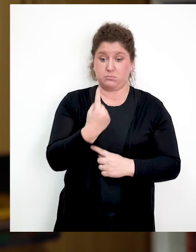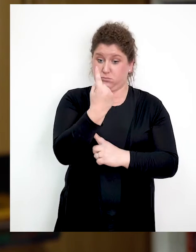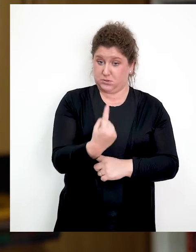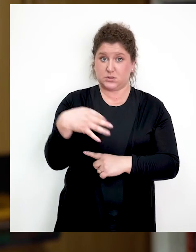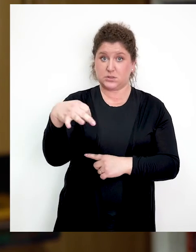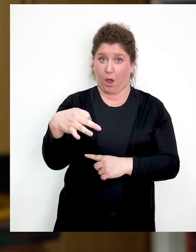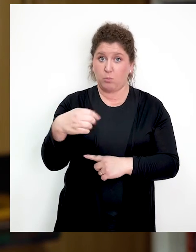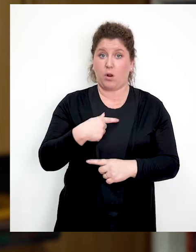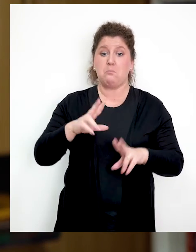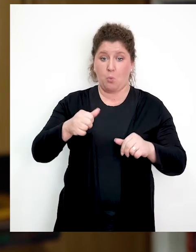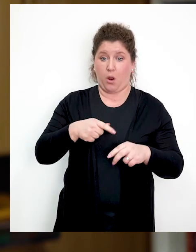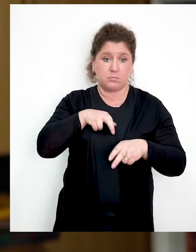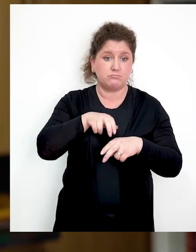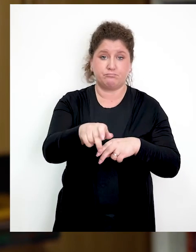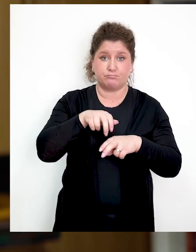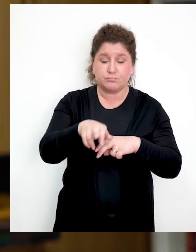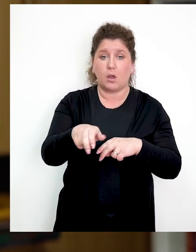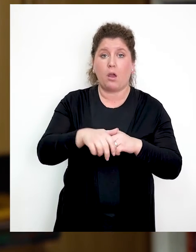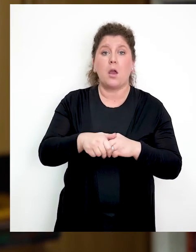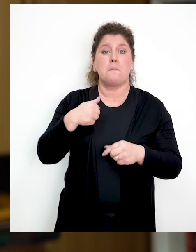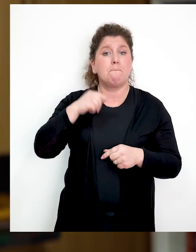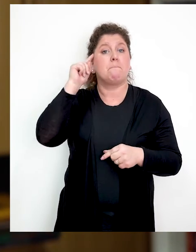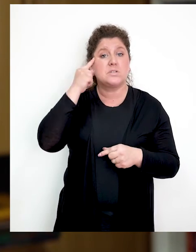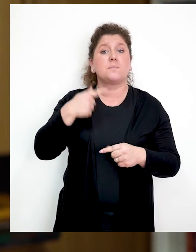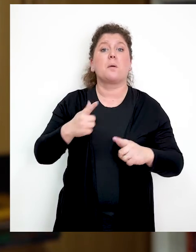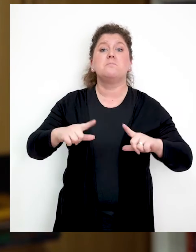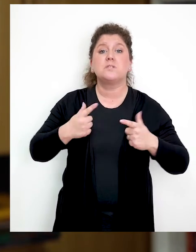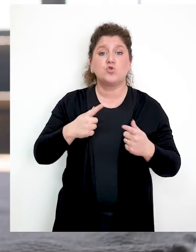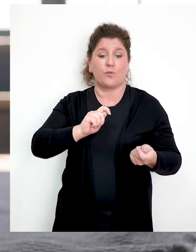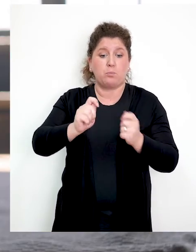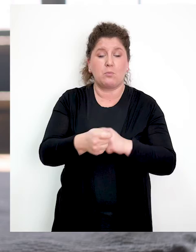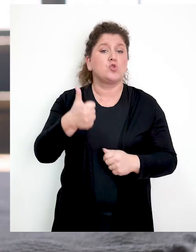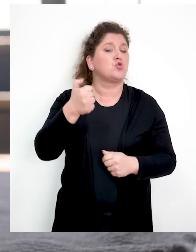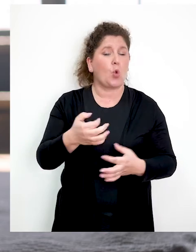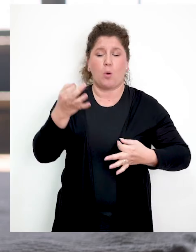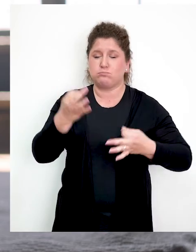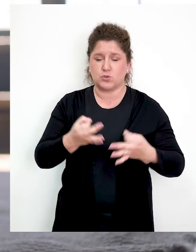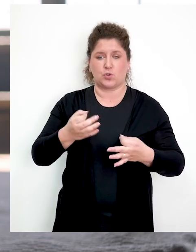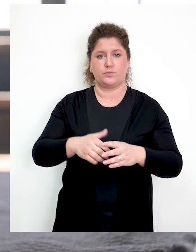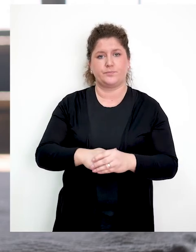samostalno, mogla bi se svuda kretati i mislim da bi mi se život promijenio 100%.